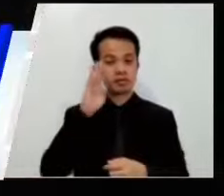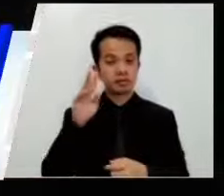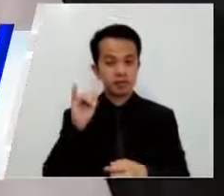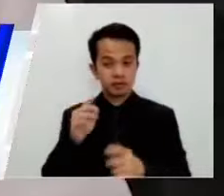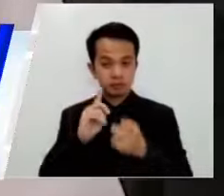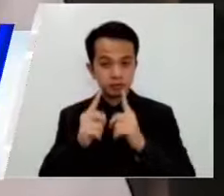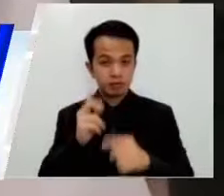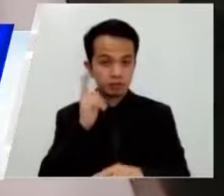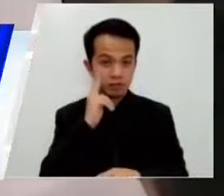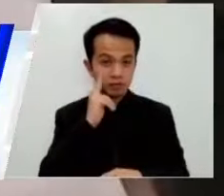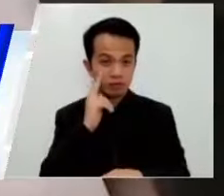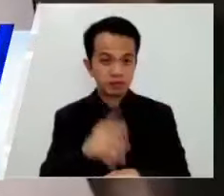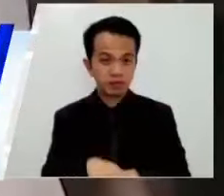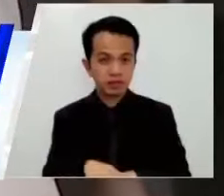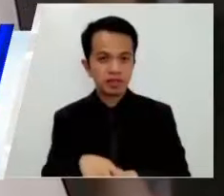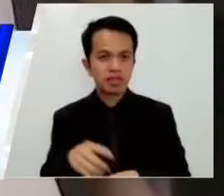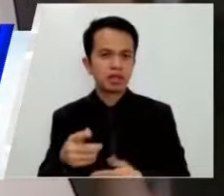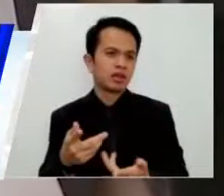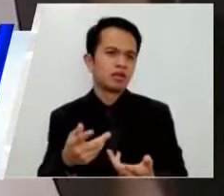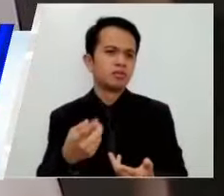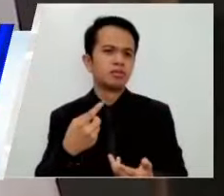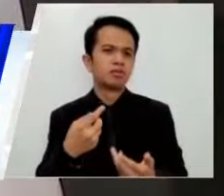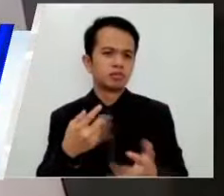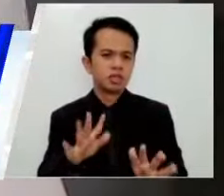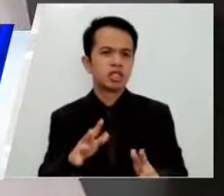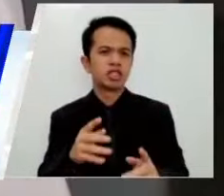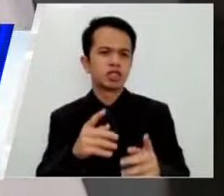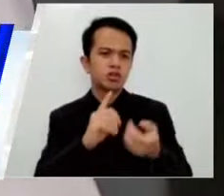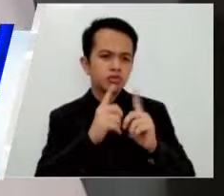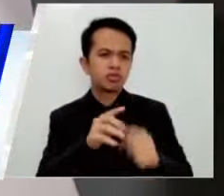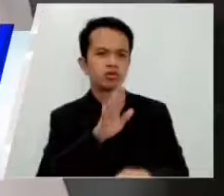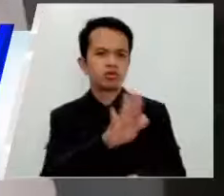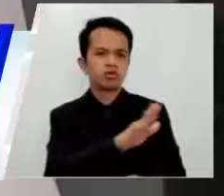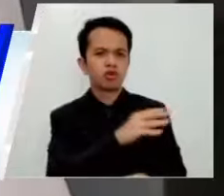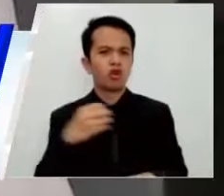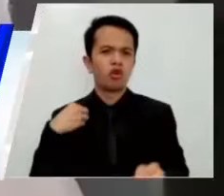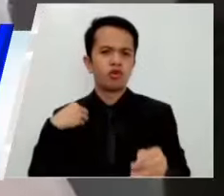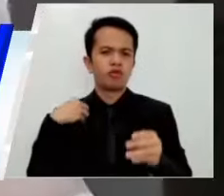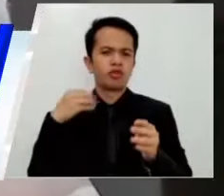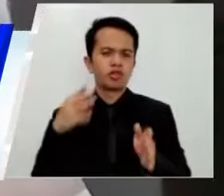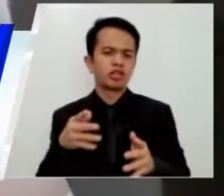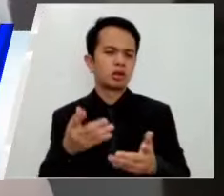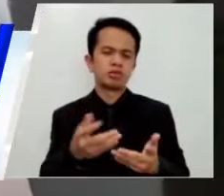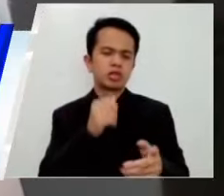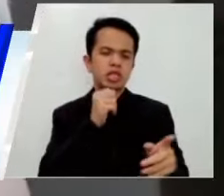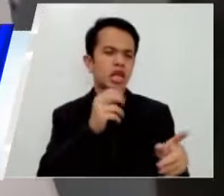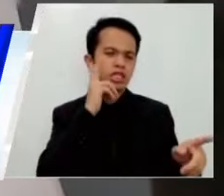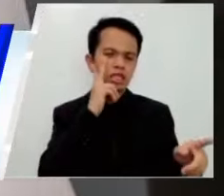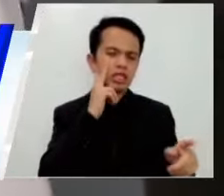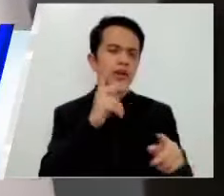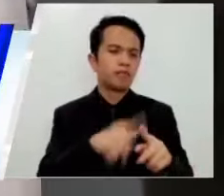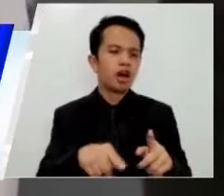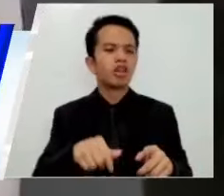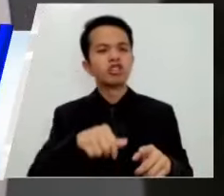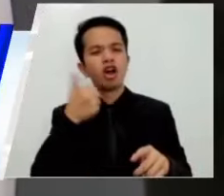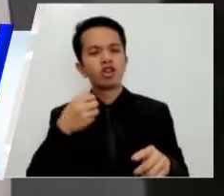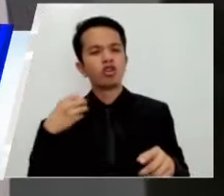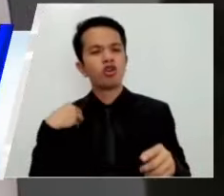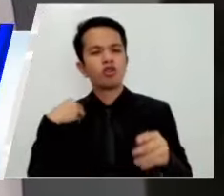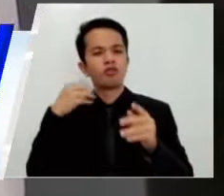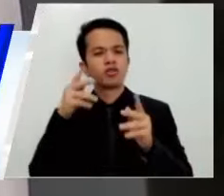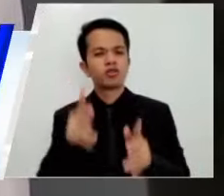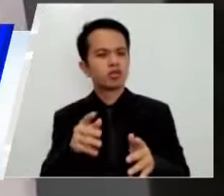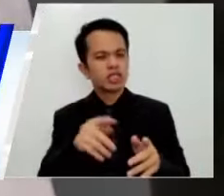dito. We are talking to his former officials, maybe not the president himself, but all his former officials. Tinatanong namin, ano ba